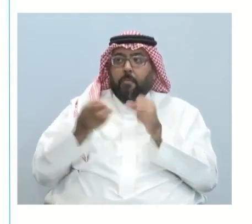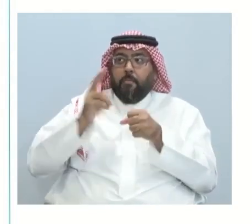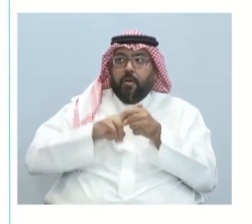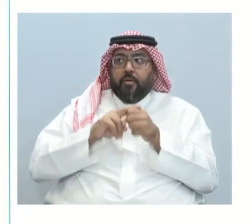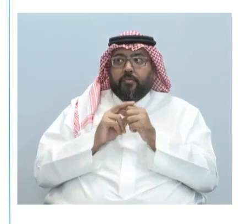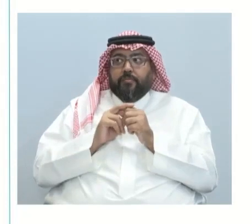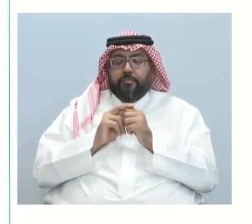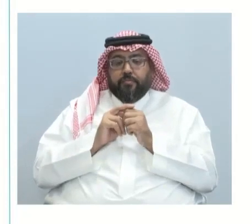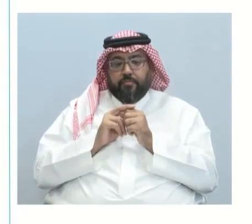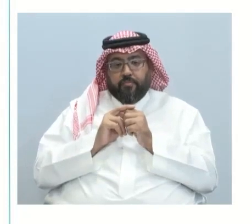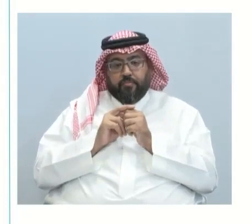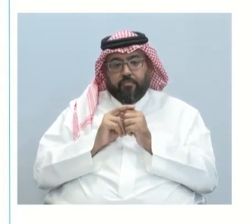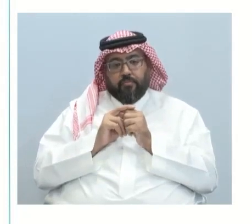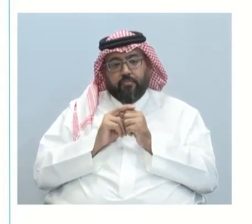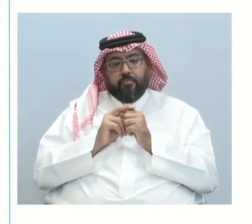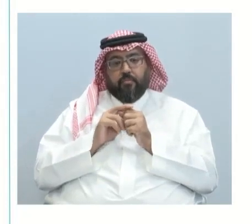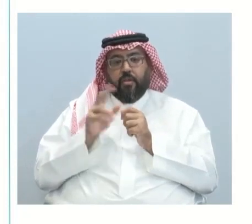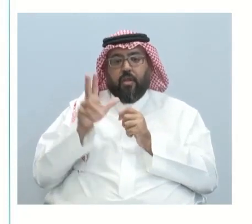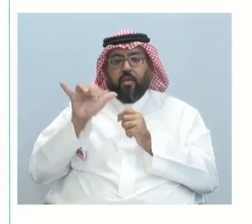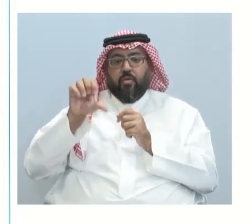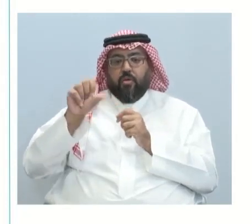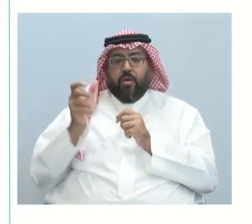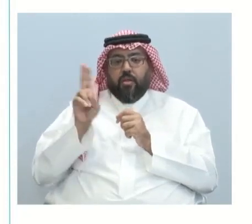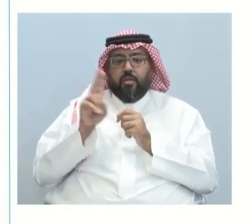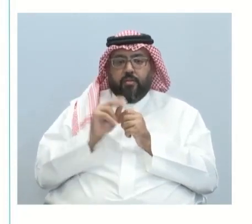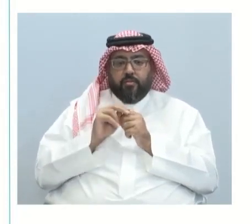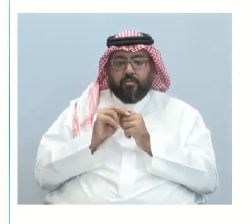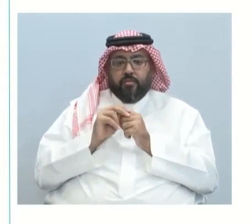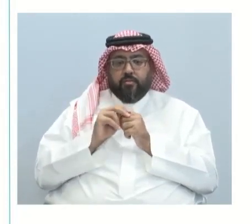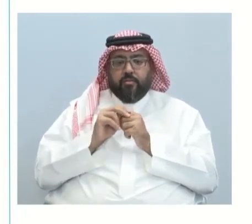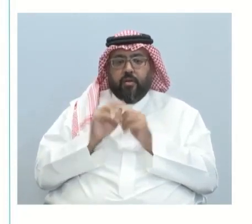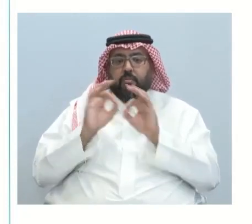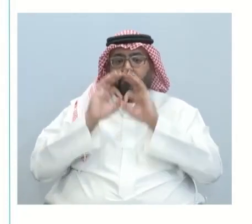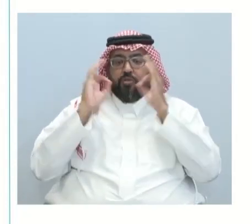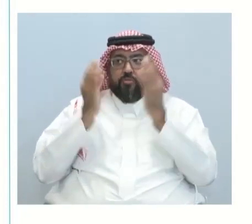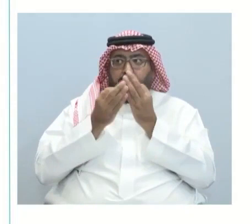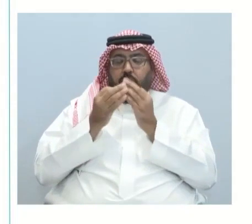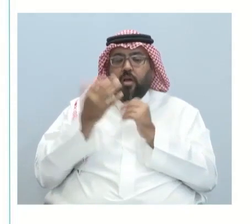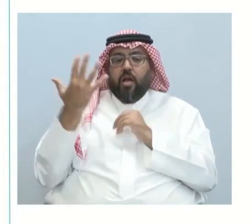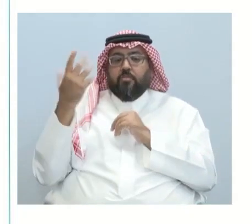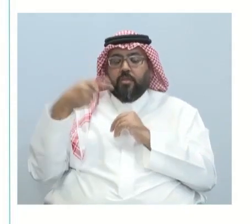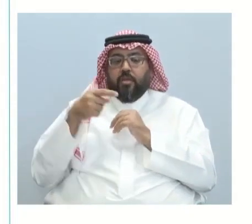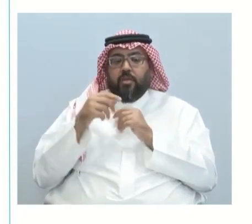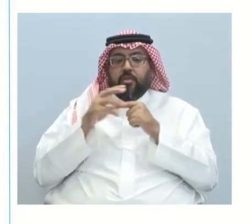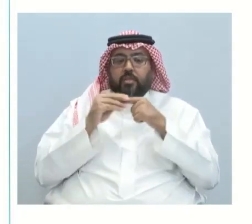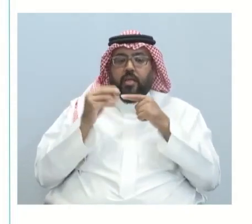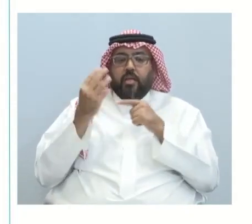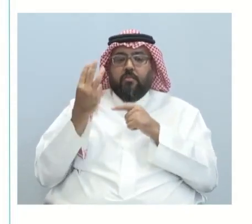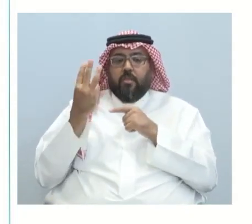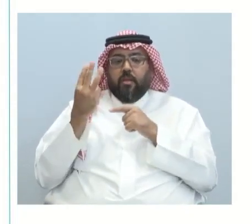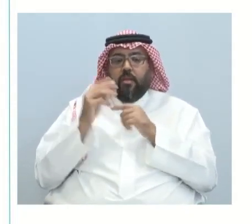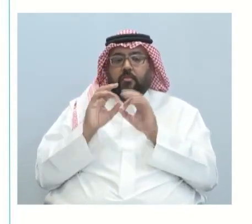للشحنات اللي موجوده للايونات لهذه المجموعات ستجد ان المجموعه 15 سالب ثلاثه